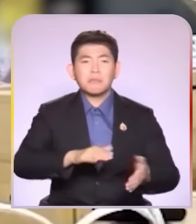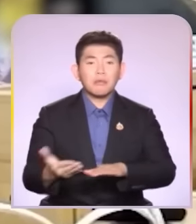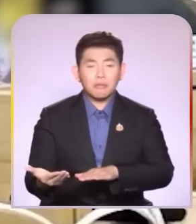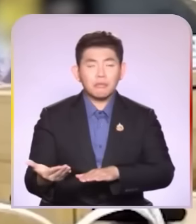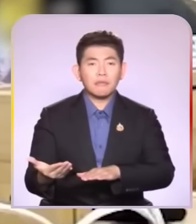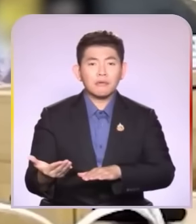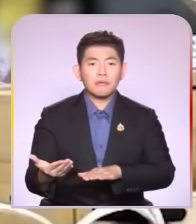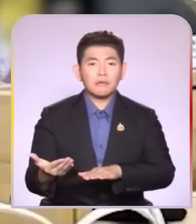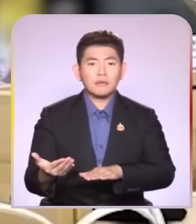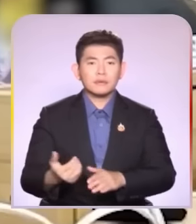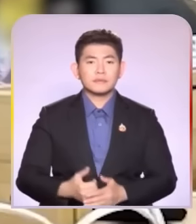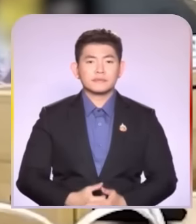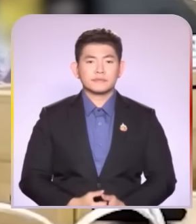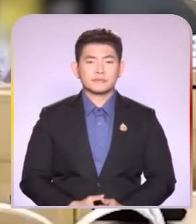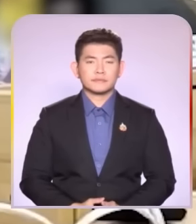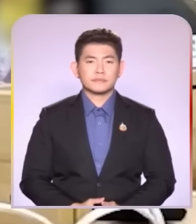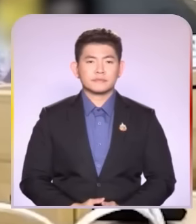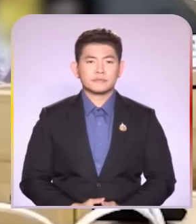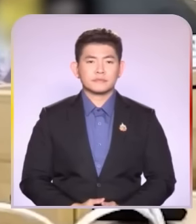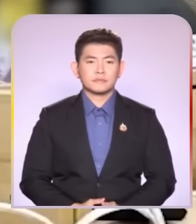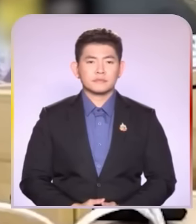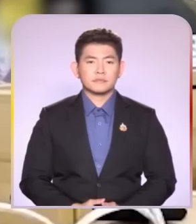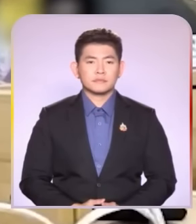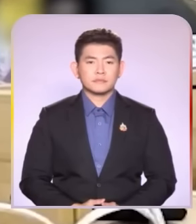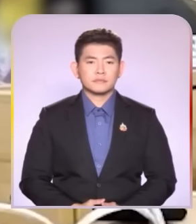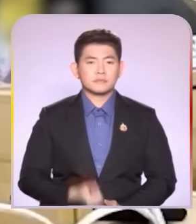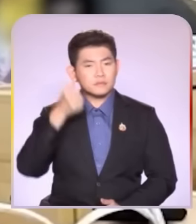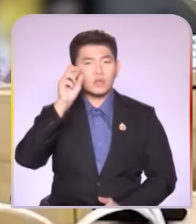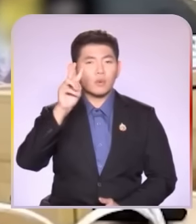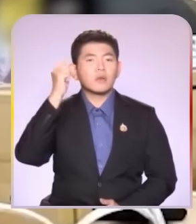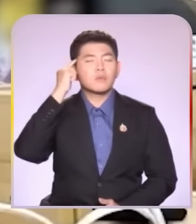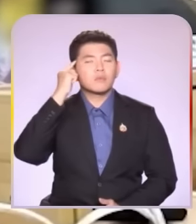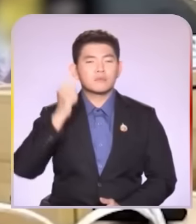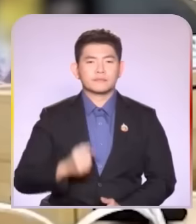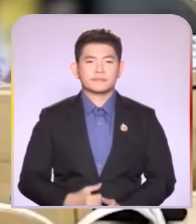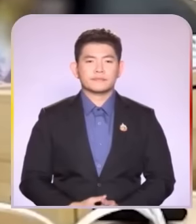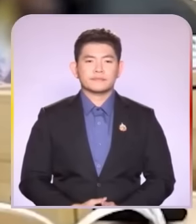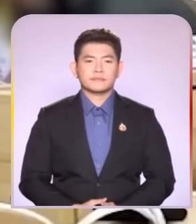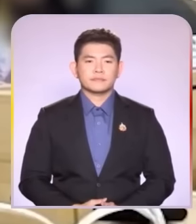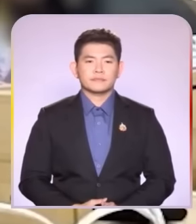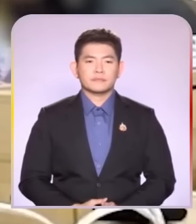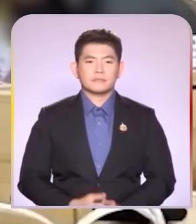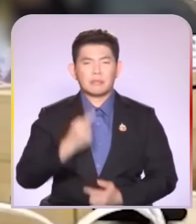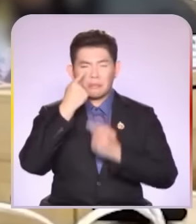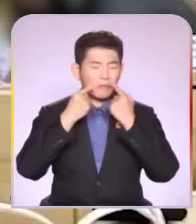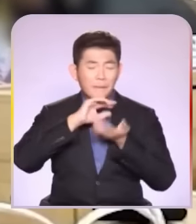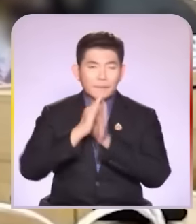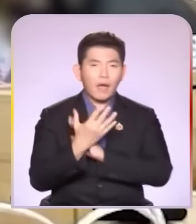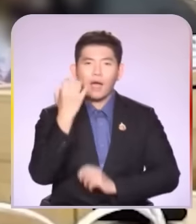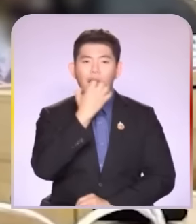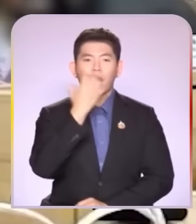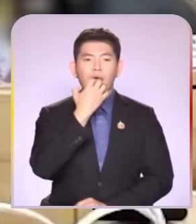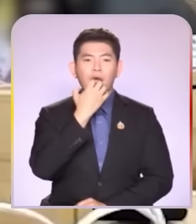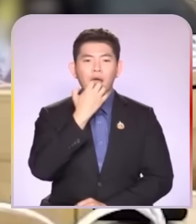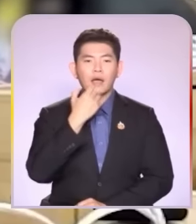ามือนี้โอ้สองวันเดียวจากน้ำตาในสีบุรี